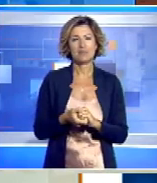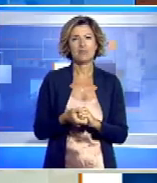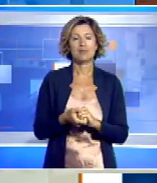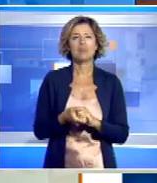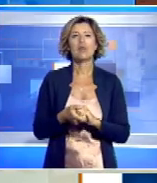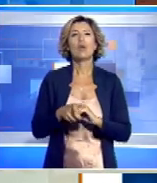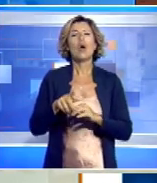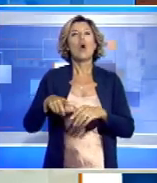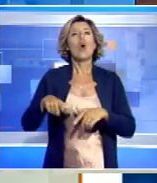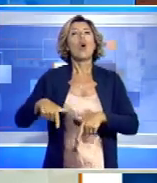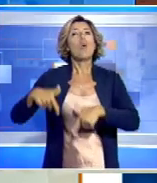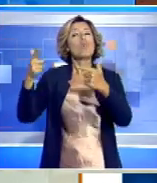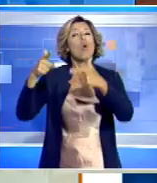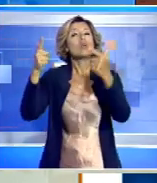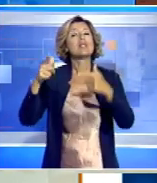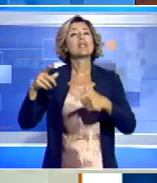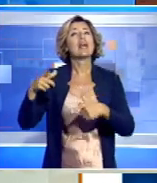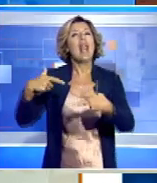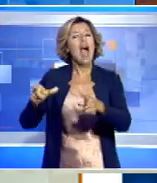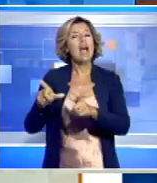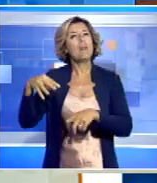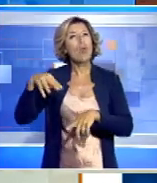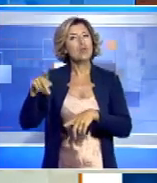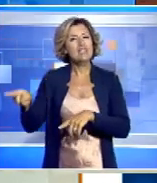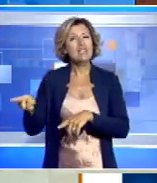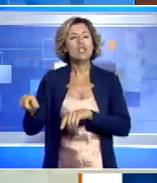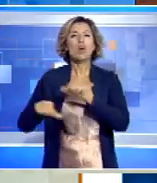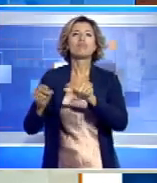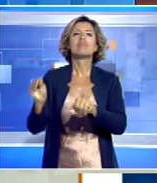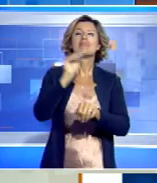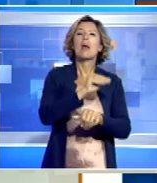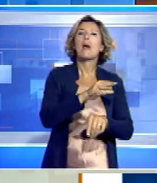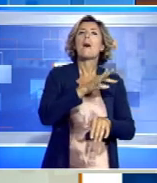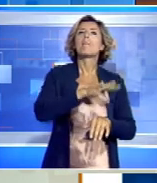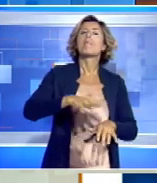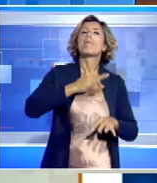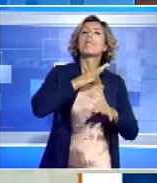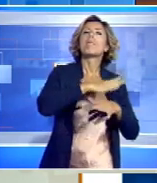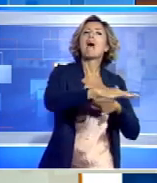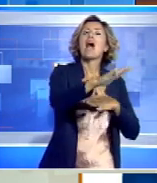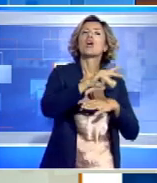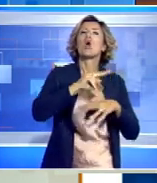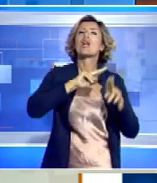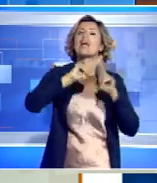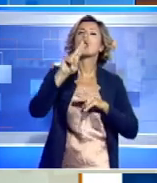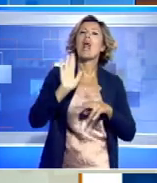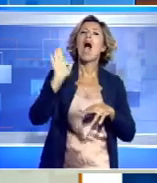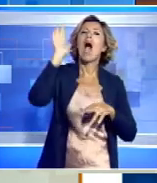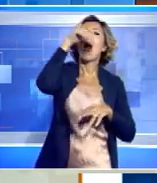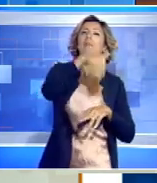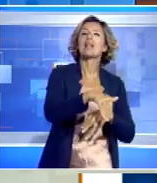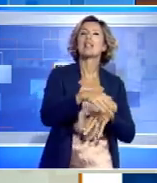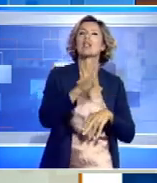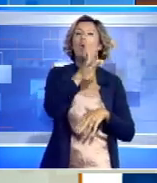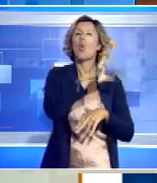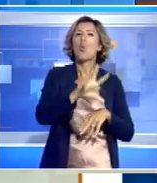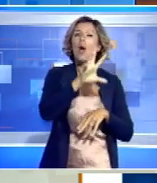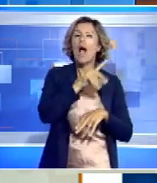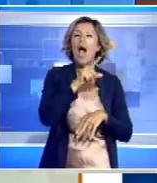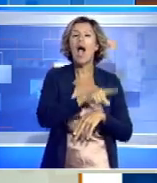E noi dai boschi di Monticchio ci spostiamo nel Parco Nazionale dell'Appennino Lucano, dove il turismo diventa un'esperienza di riscoperta di